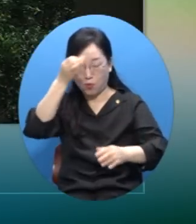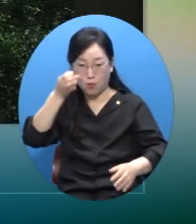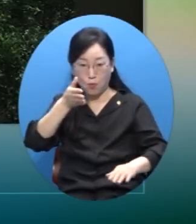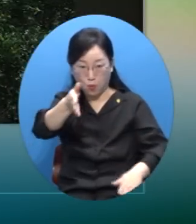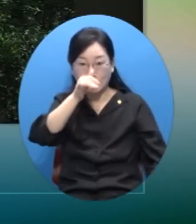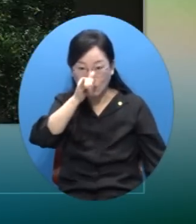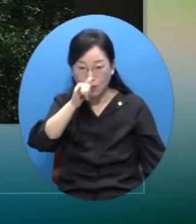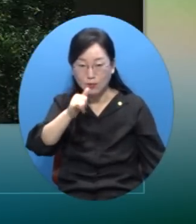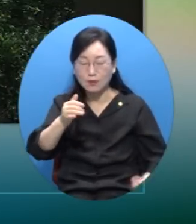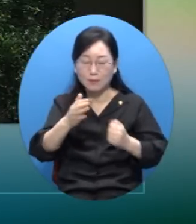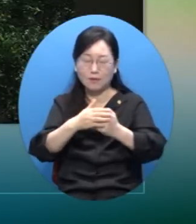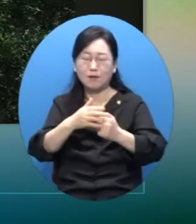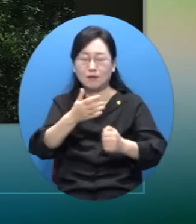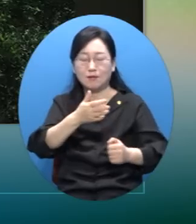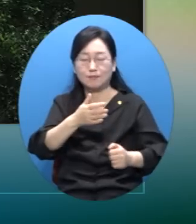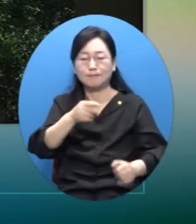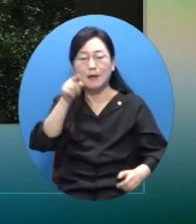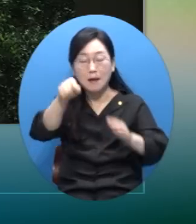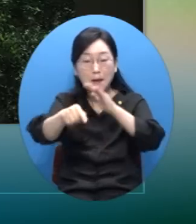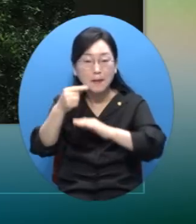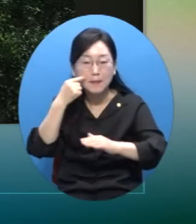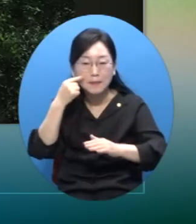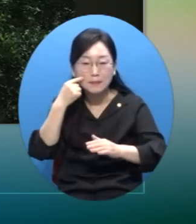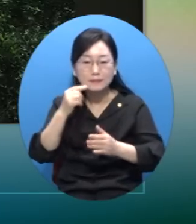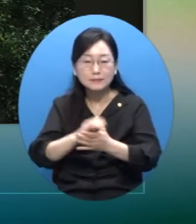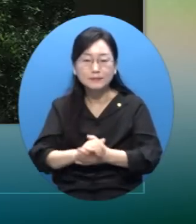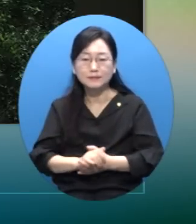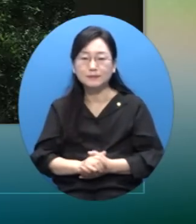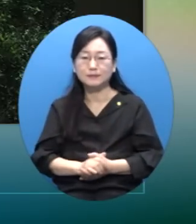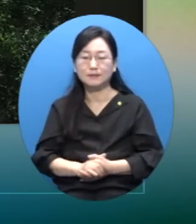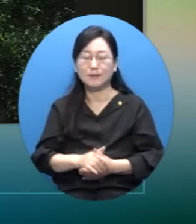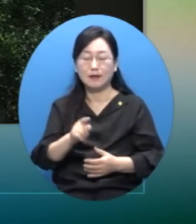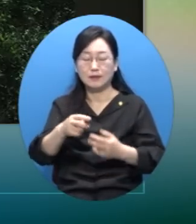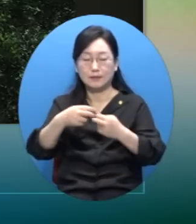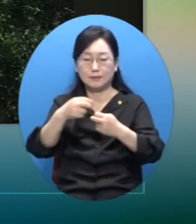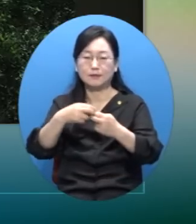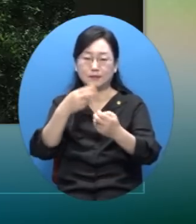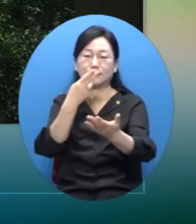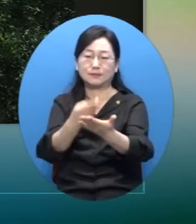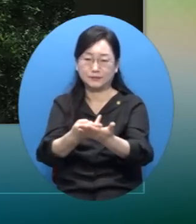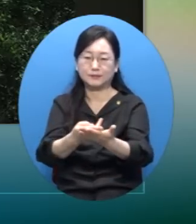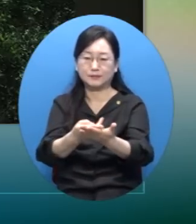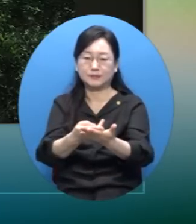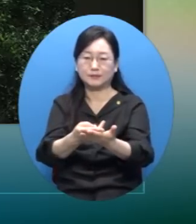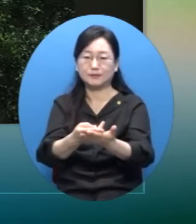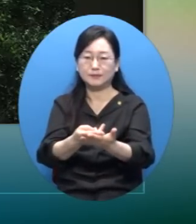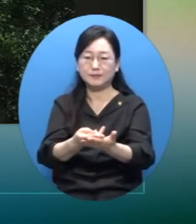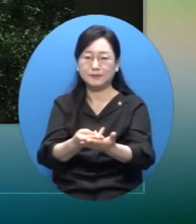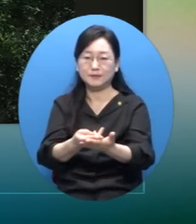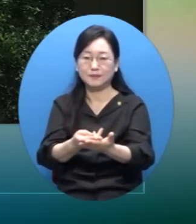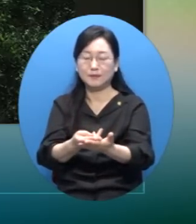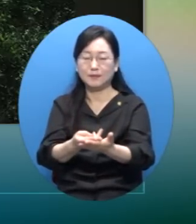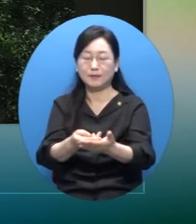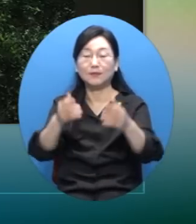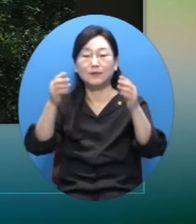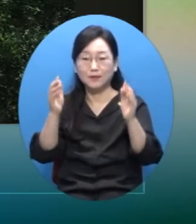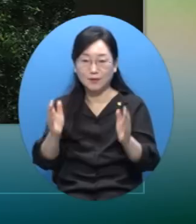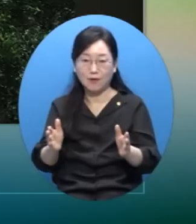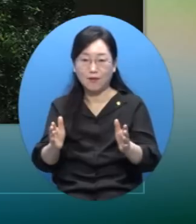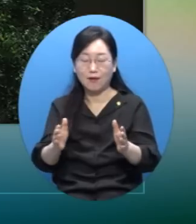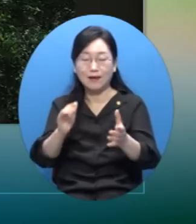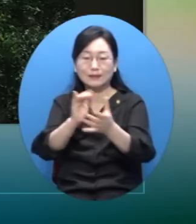그래서 이분이 홍콩으로 건너갔습니다. 그가 병원에 입원했는데 병원에 입원한 동안에